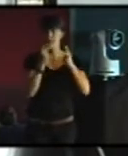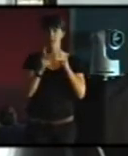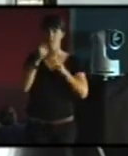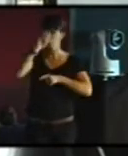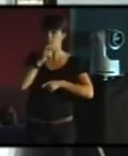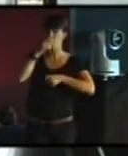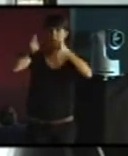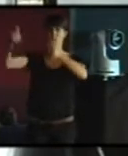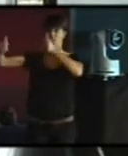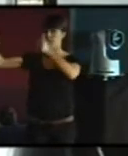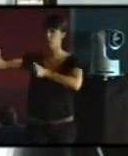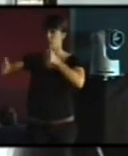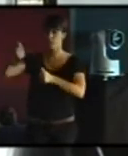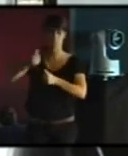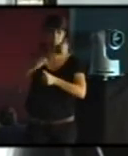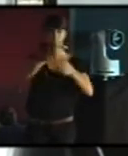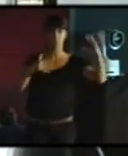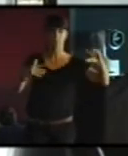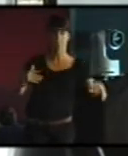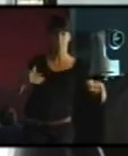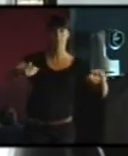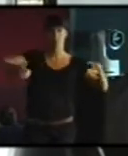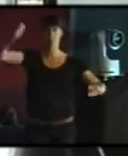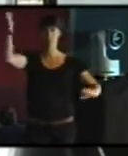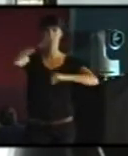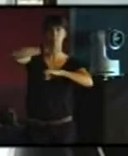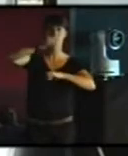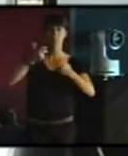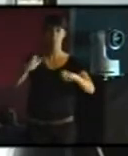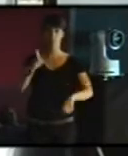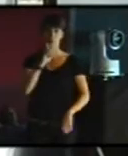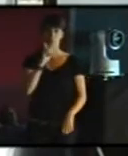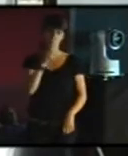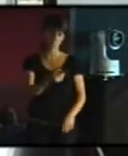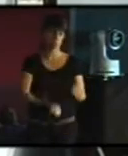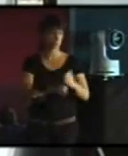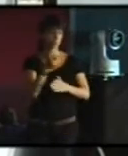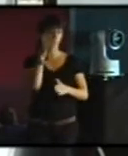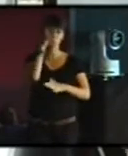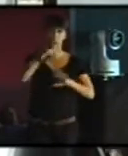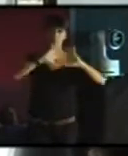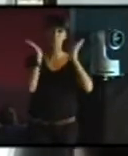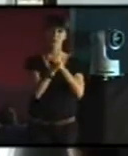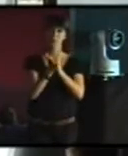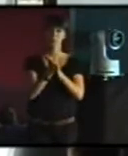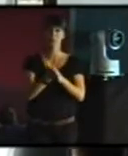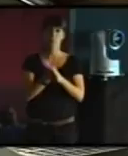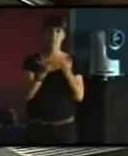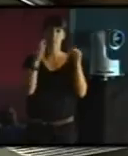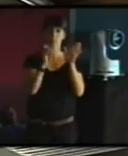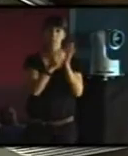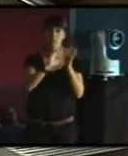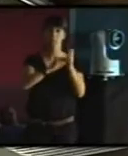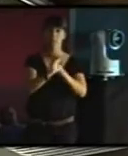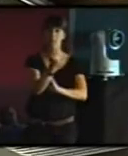être... quelque chose de petit, surtout quand on fait 10 000 mètres carrés, c'est jamais petit en fait. C'est jamais petit 10 000 mètres carrés. Non, bien